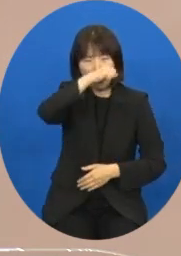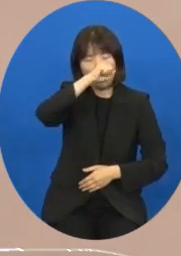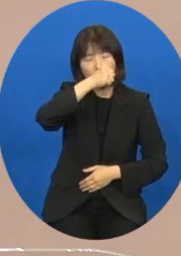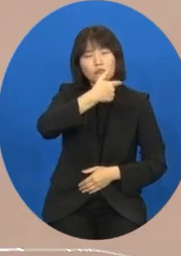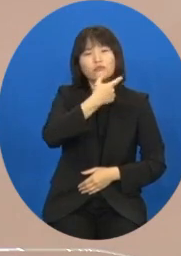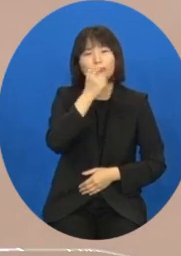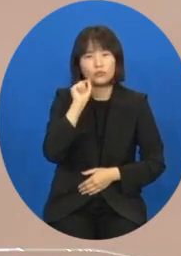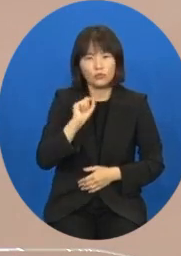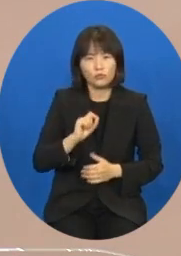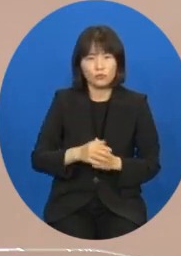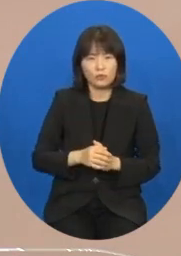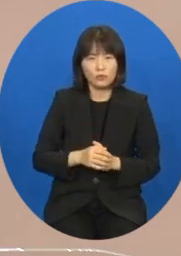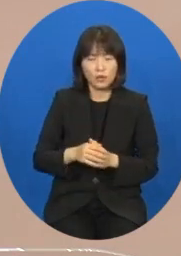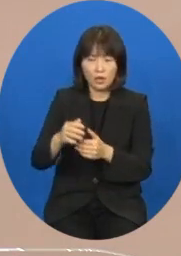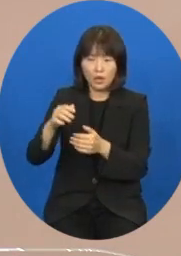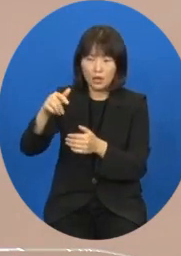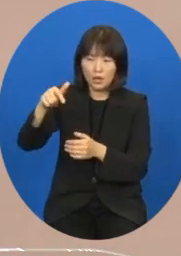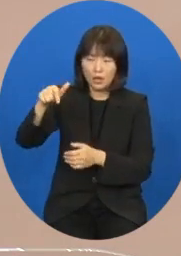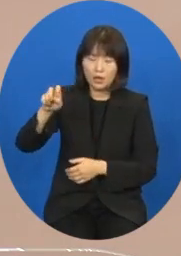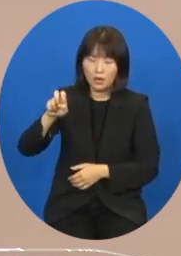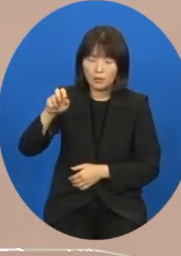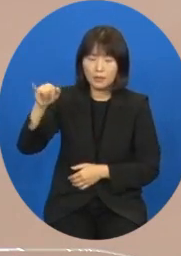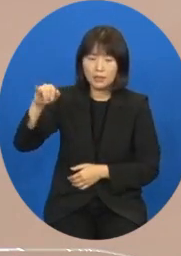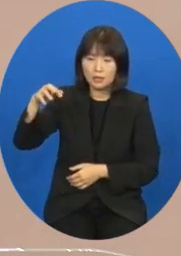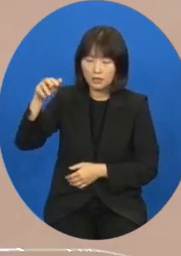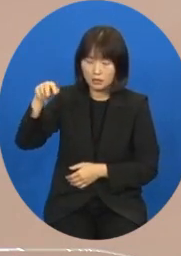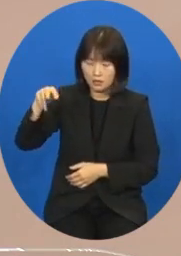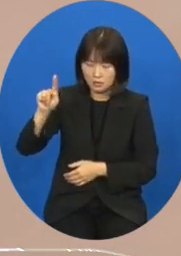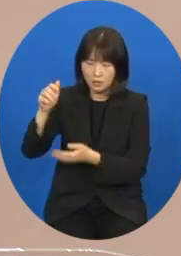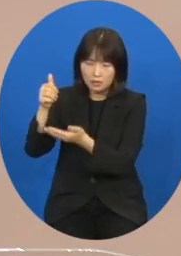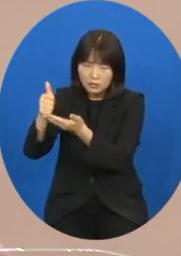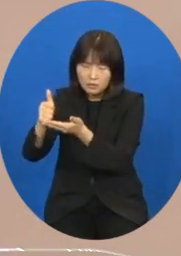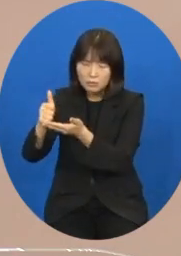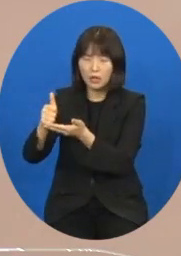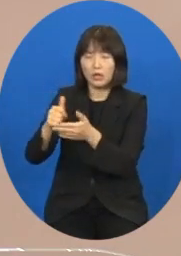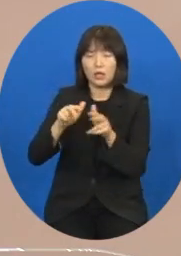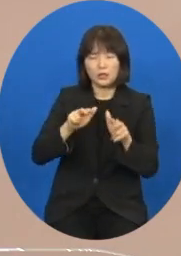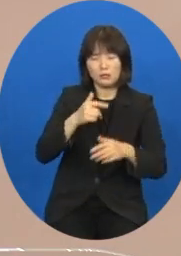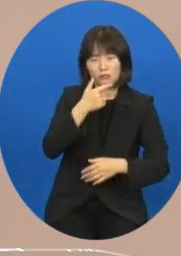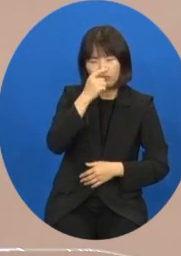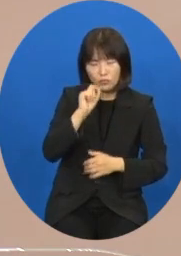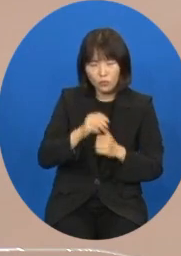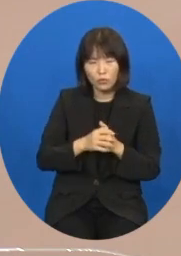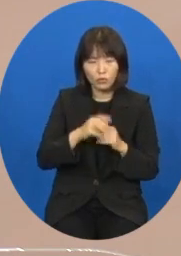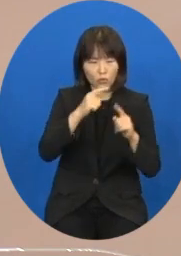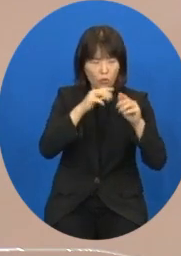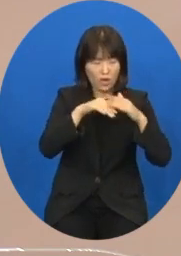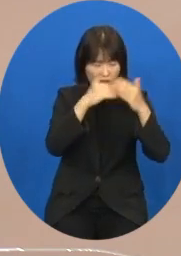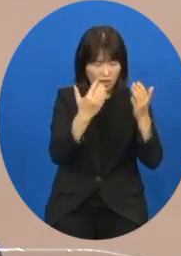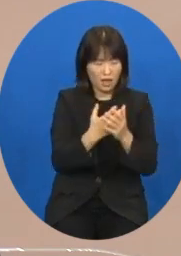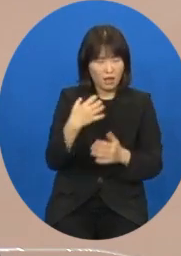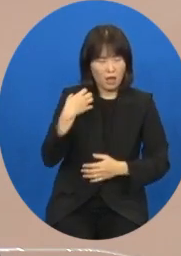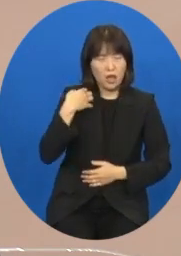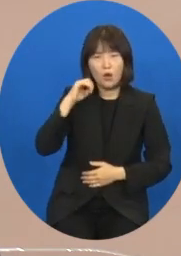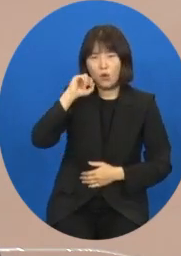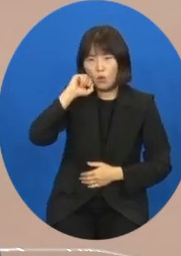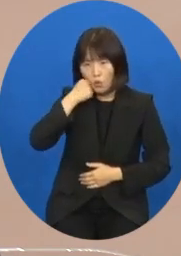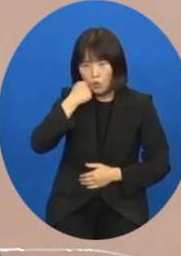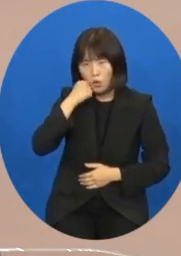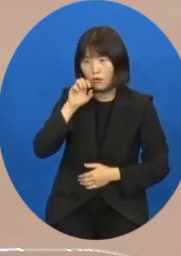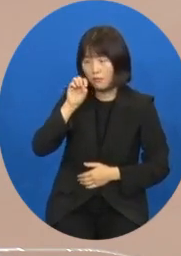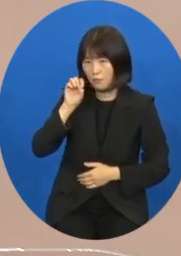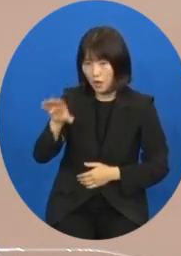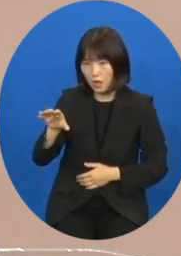감사님, 현실적으로 그게 불가능합니다. 교회들이 그걸 감당할 수가 없습니다. 그랬더니